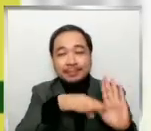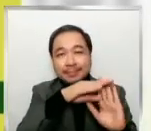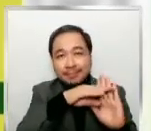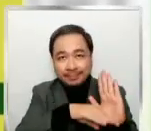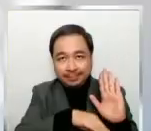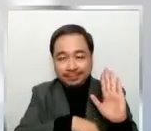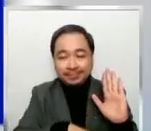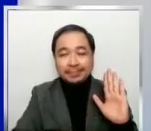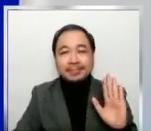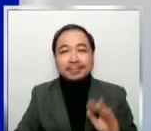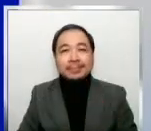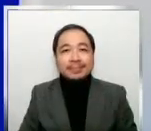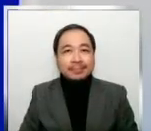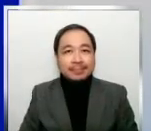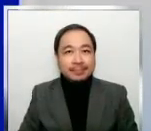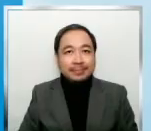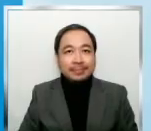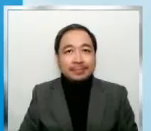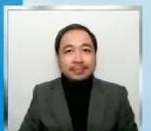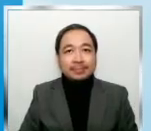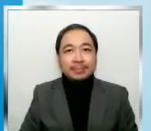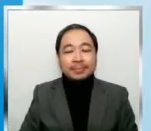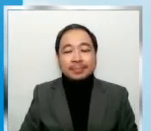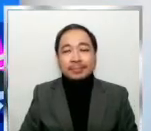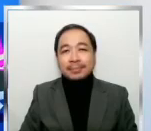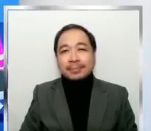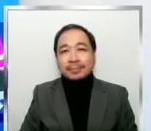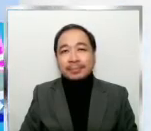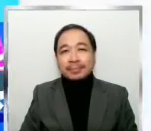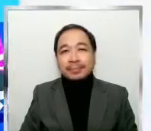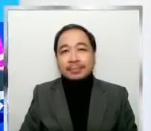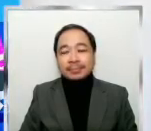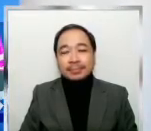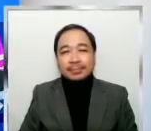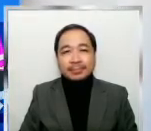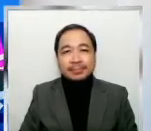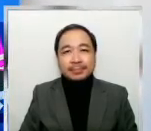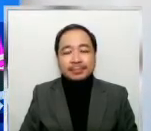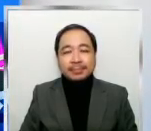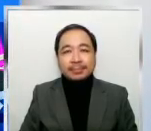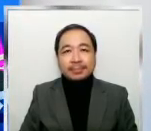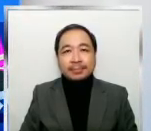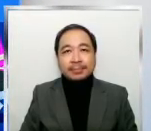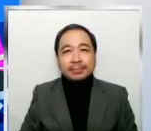Zalora, Megamart, Globe Rewards, Metrobank Credit Card at Lazada.